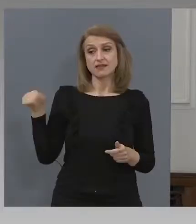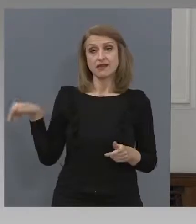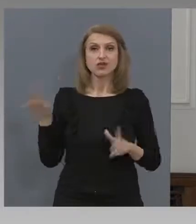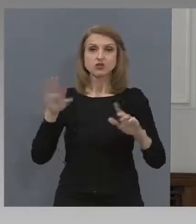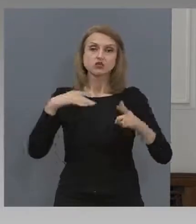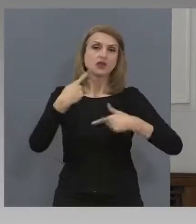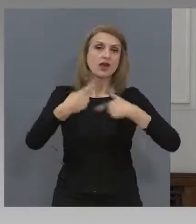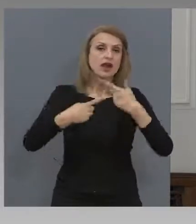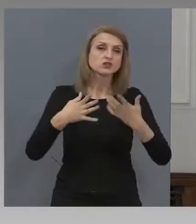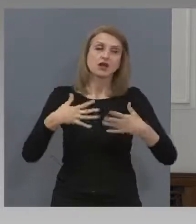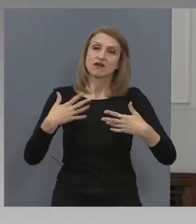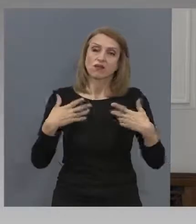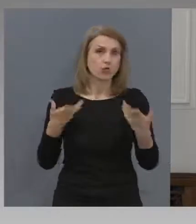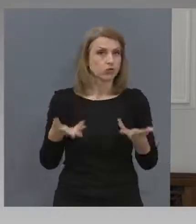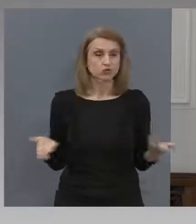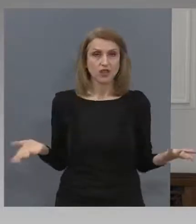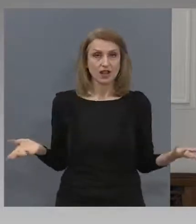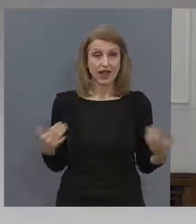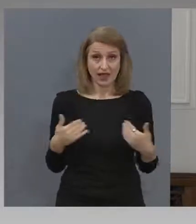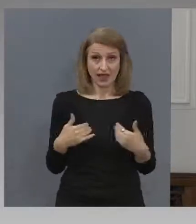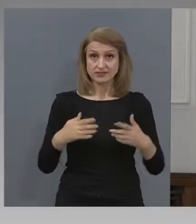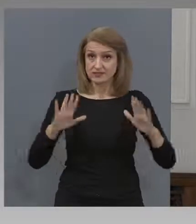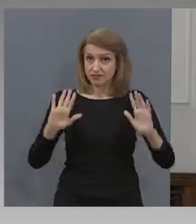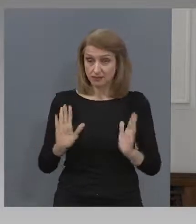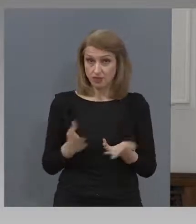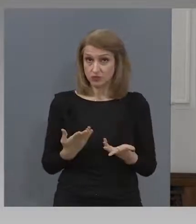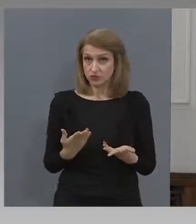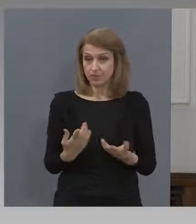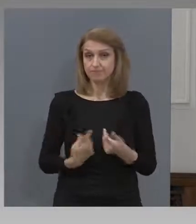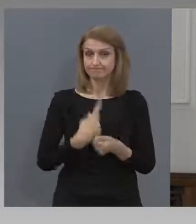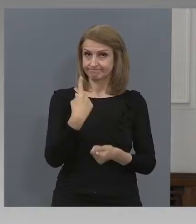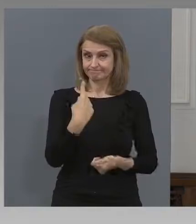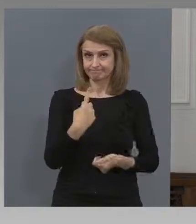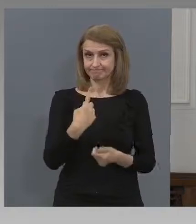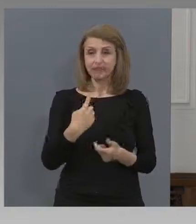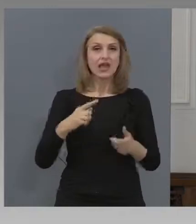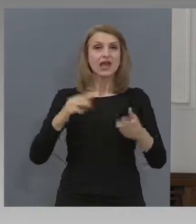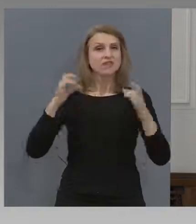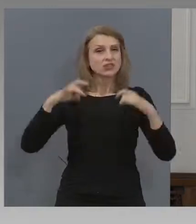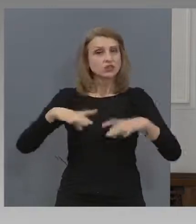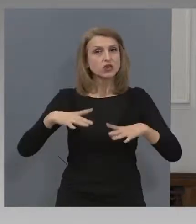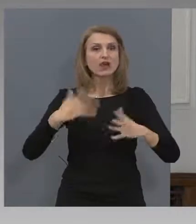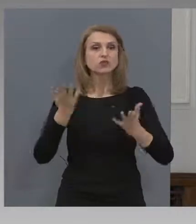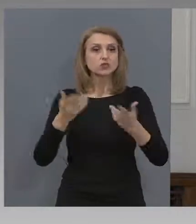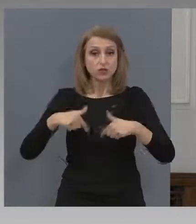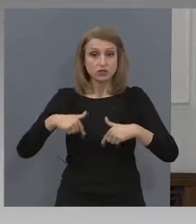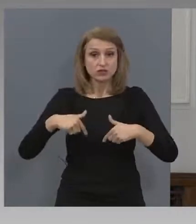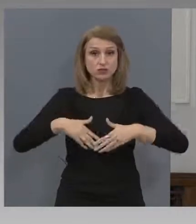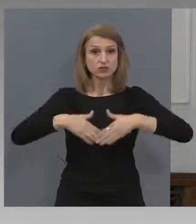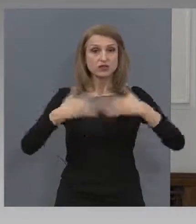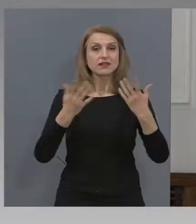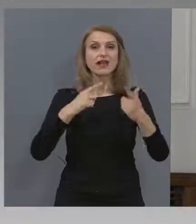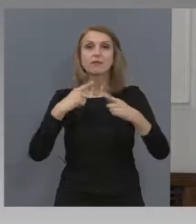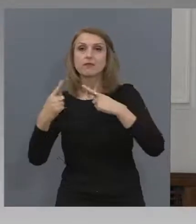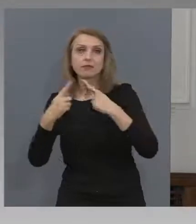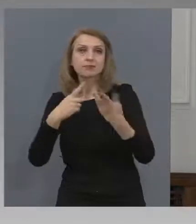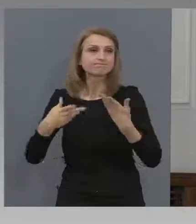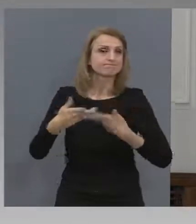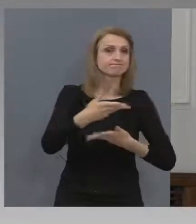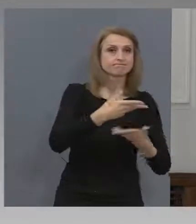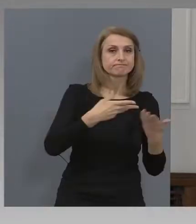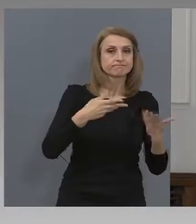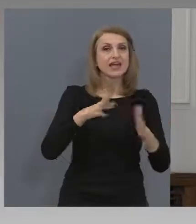желае. Започвам аз с това, което тече като комуникация от сутринта. Първо сутринта